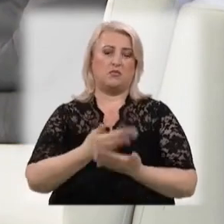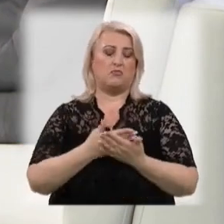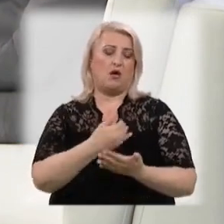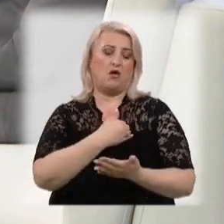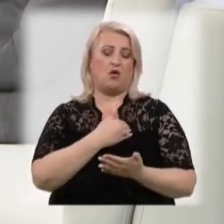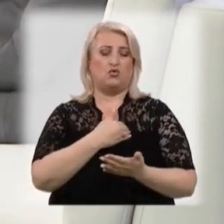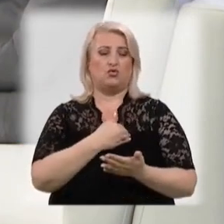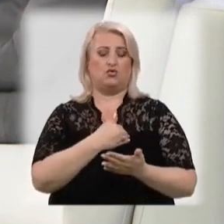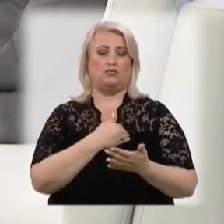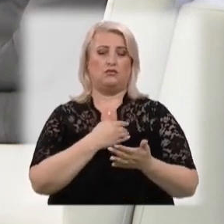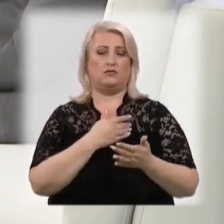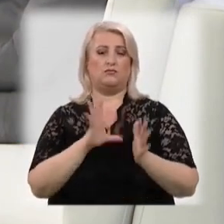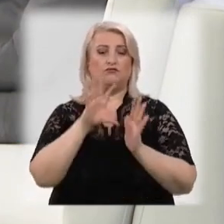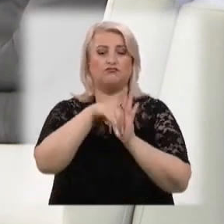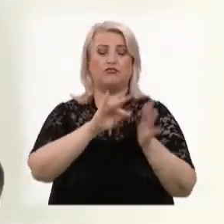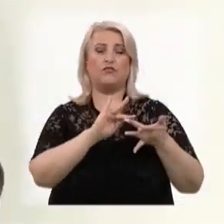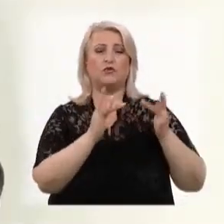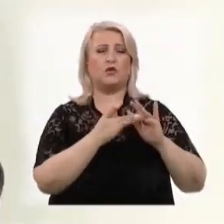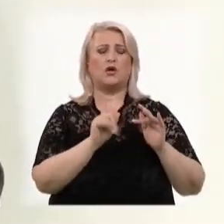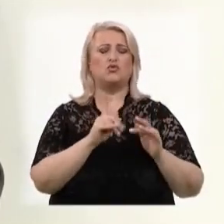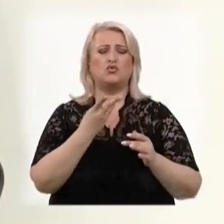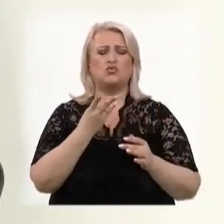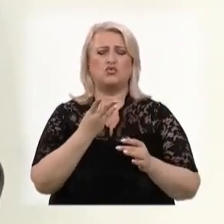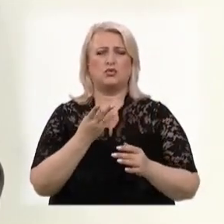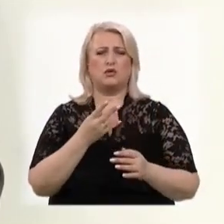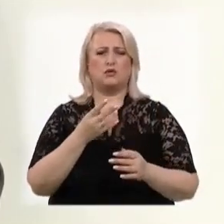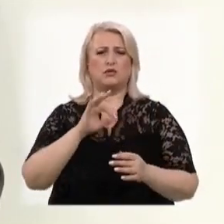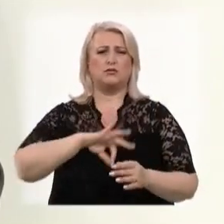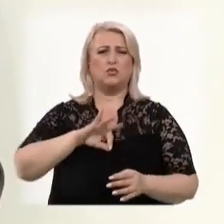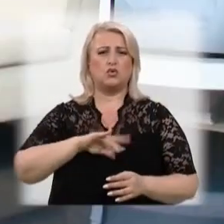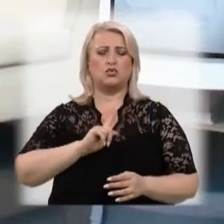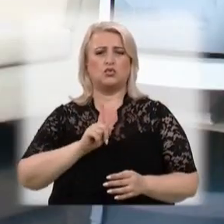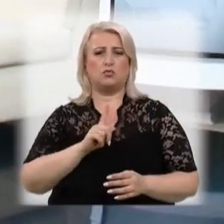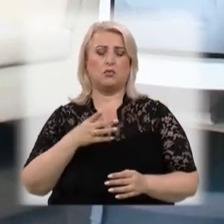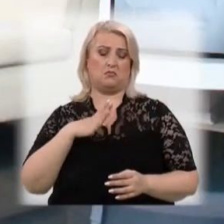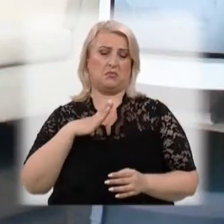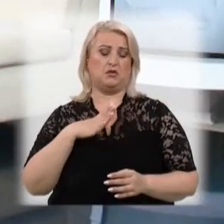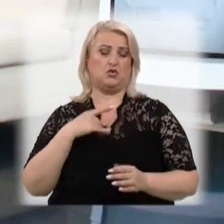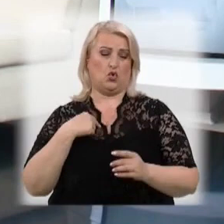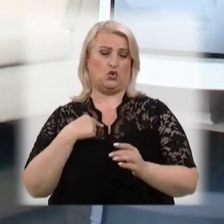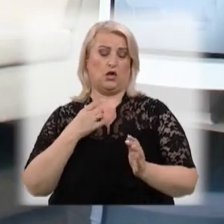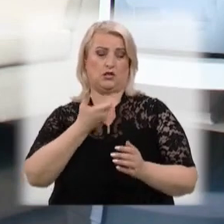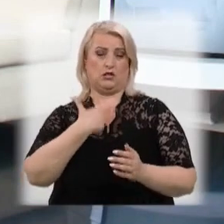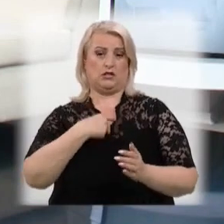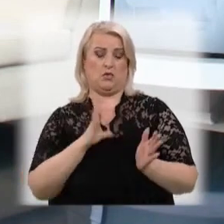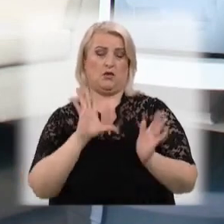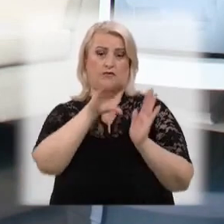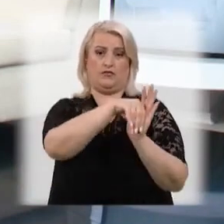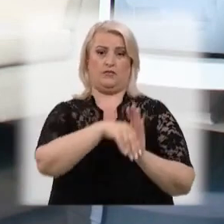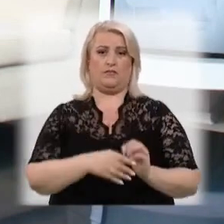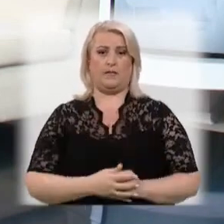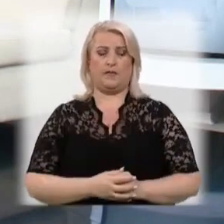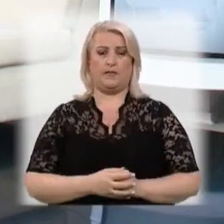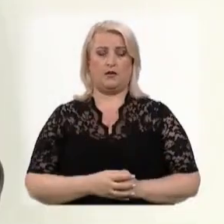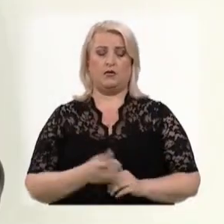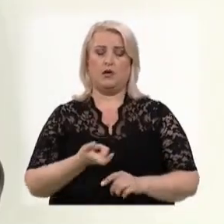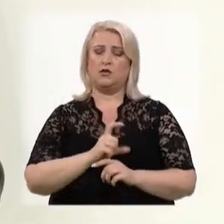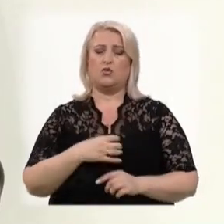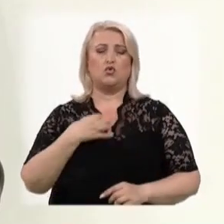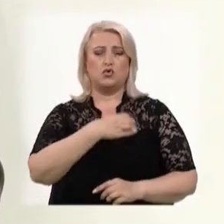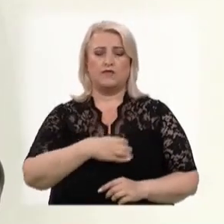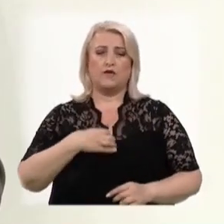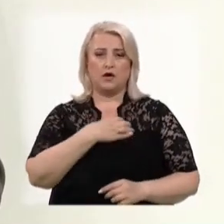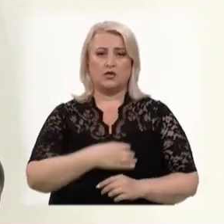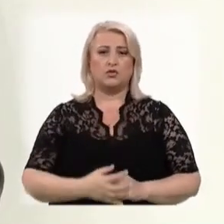digital ce trebuie să bifezi în acest caz sistem casă să fiu și eu prezentă digital util lucru Vital